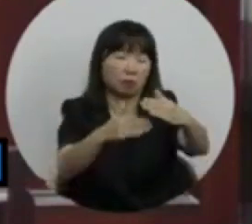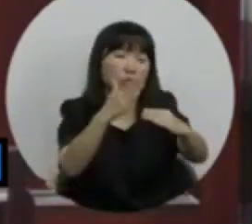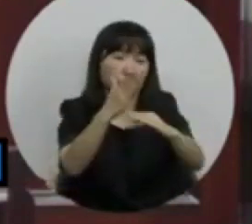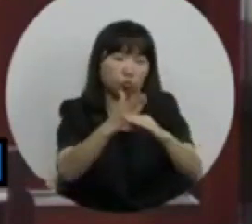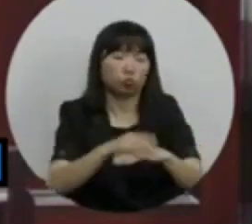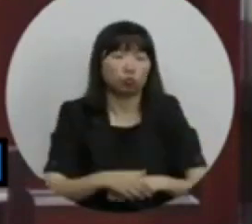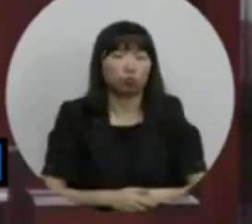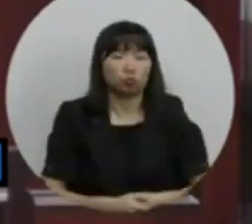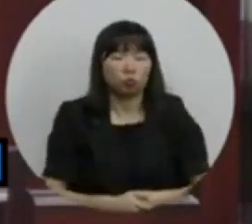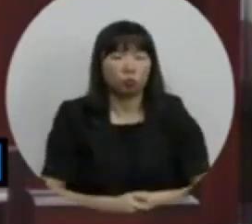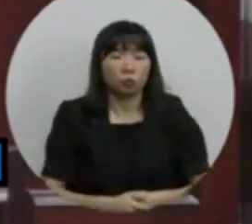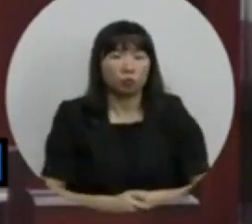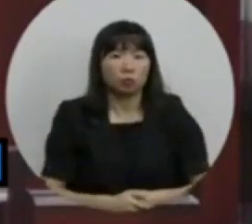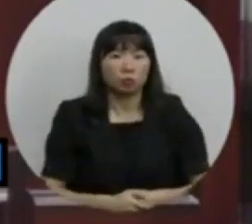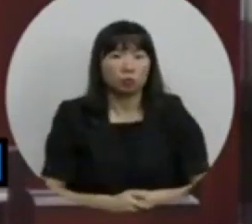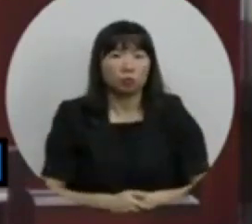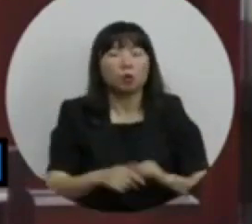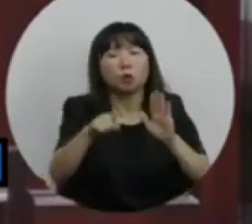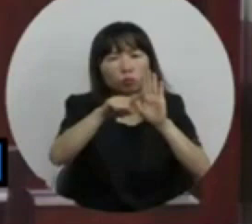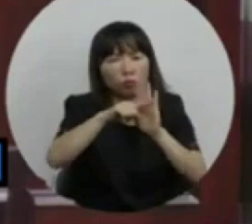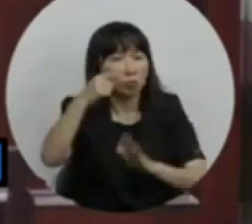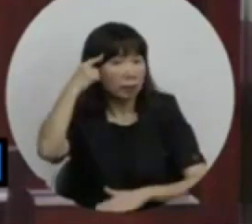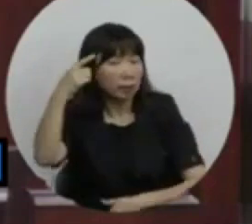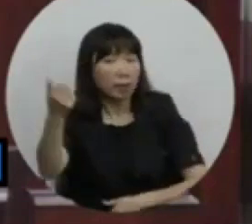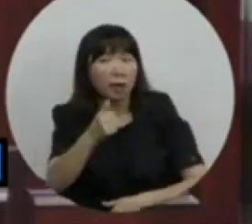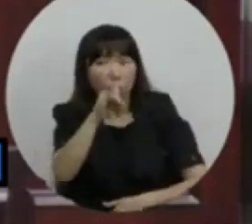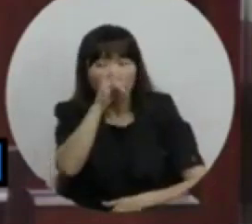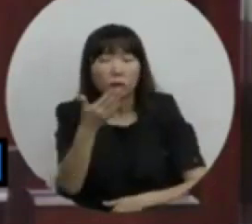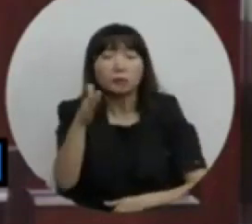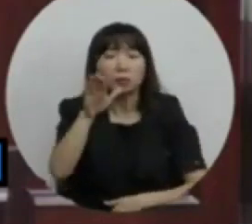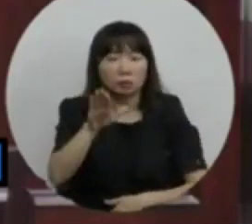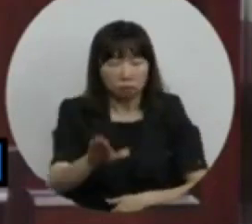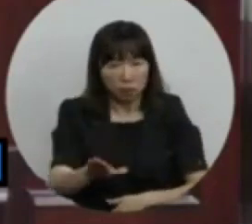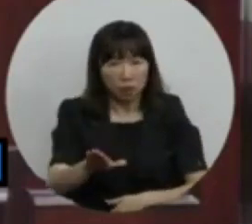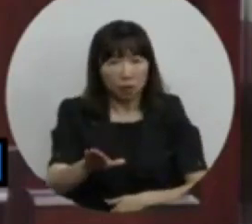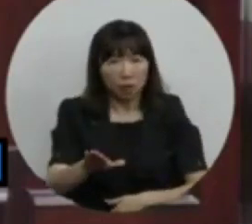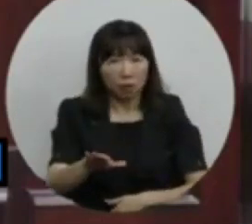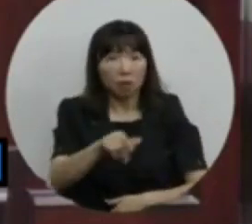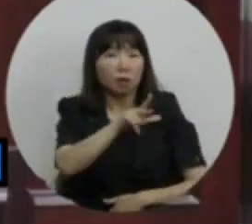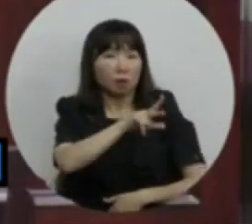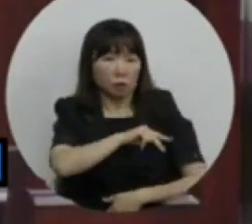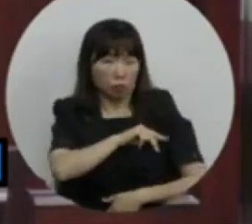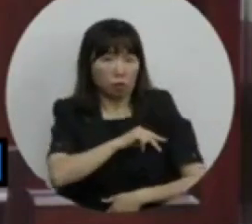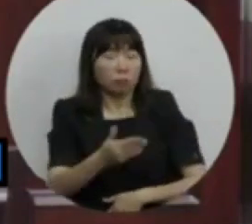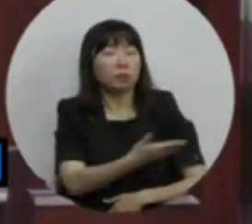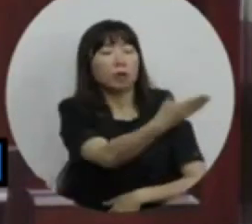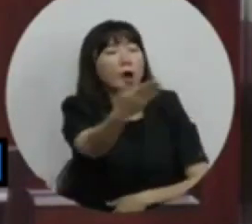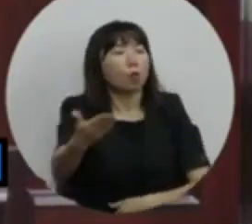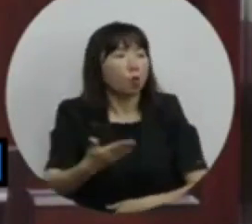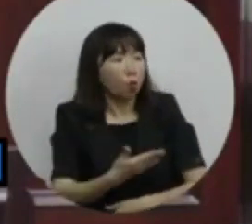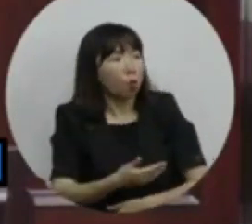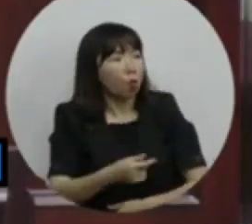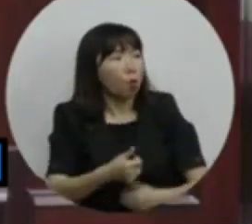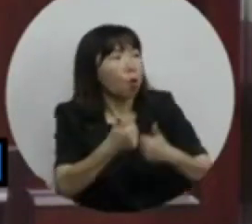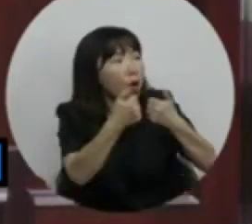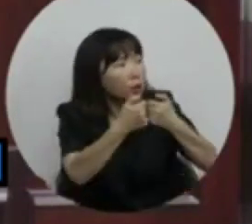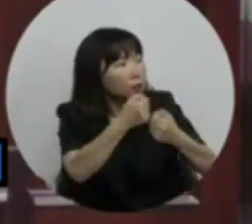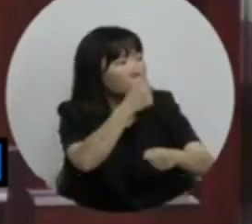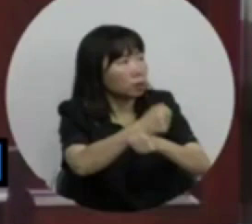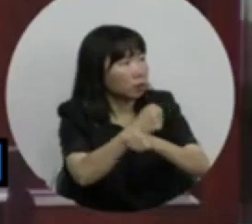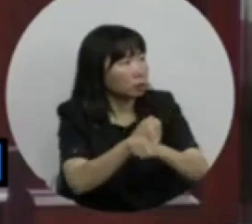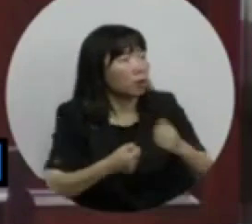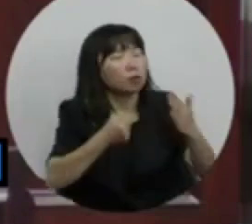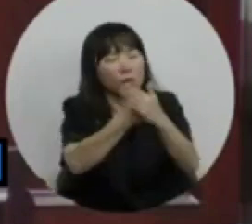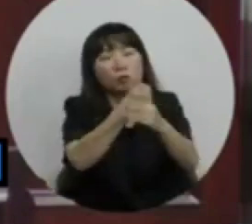의장님이 뭐 부정적인 의견을 가지고 계신데 의장님이 의원님들하고 상의해서 결정해 주세요. 저 안 하면 이거 안